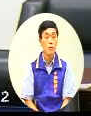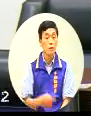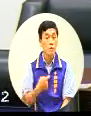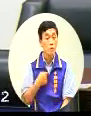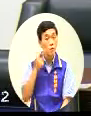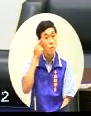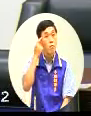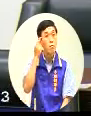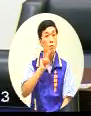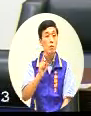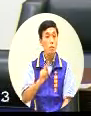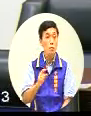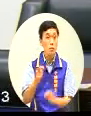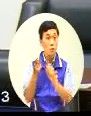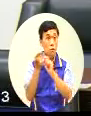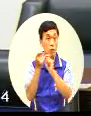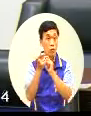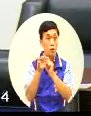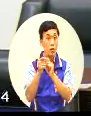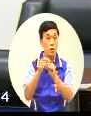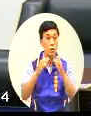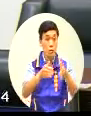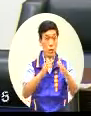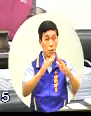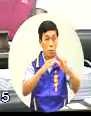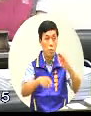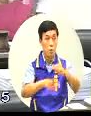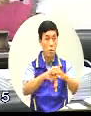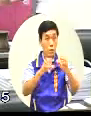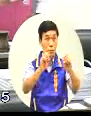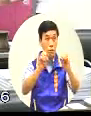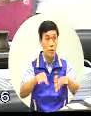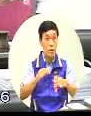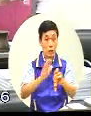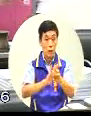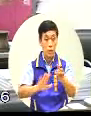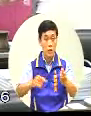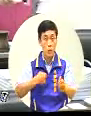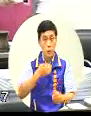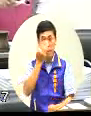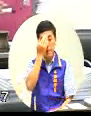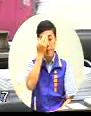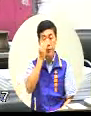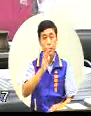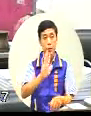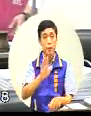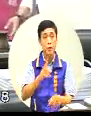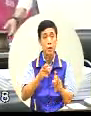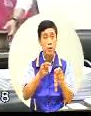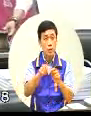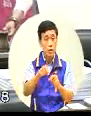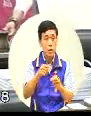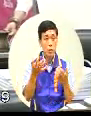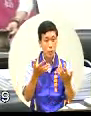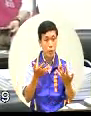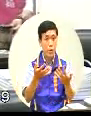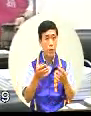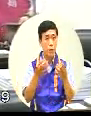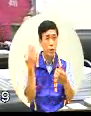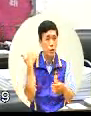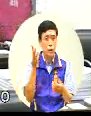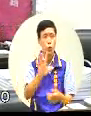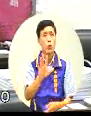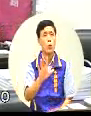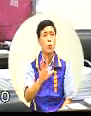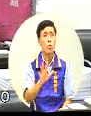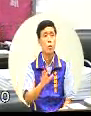得吼，哦，最近啊，这拆除的吼，就相关加些困扰了吼。那其实这是都既有存在的啦。那之前可